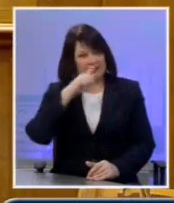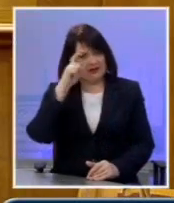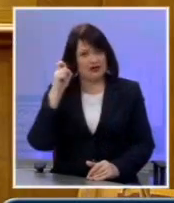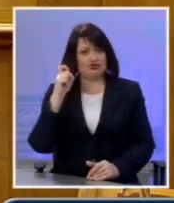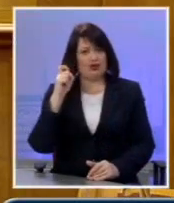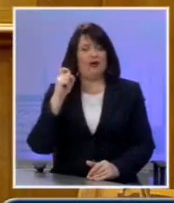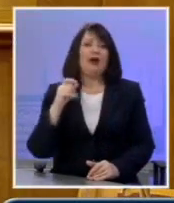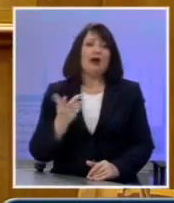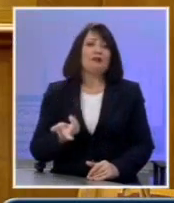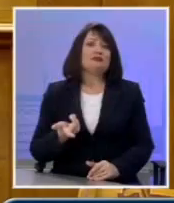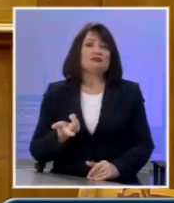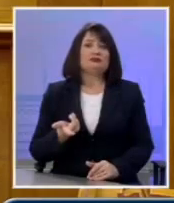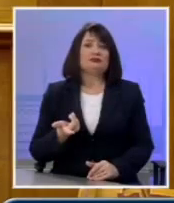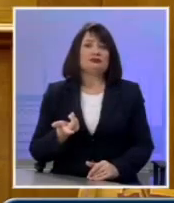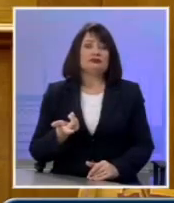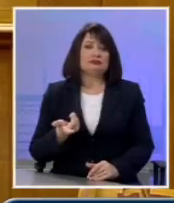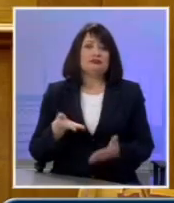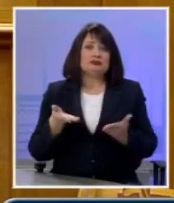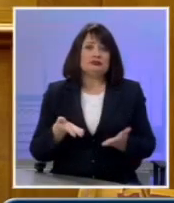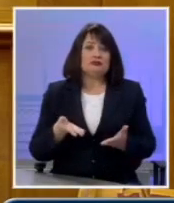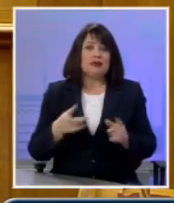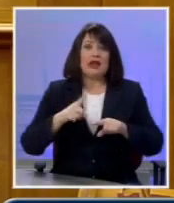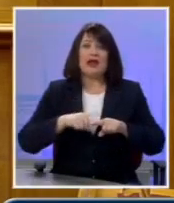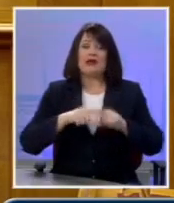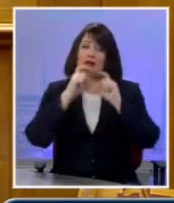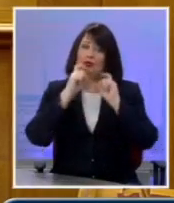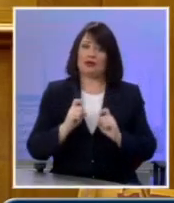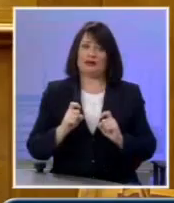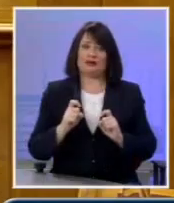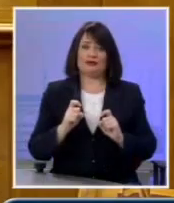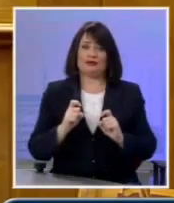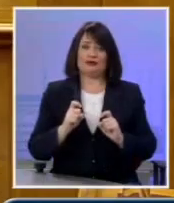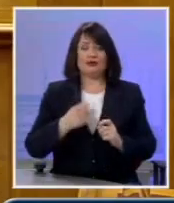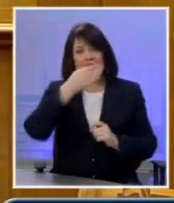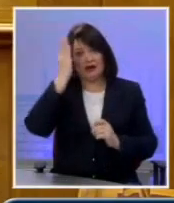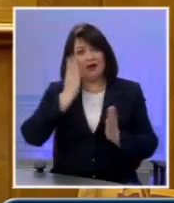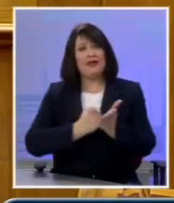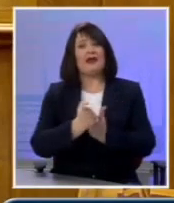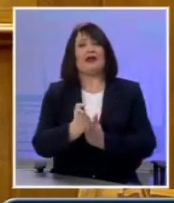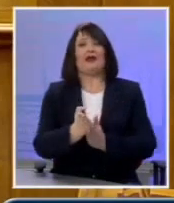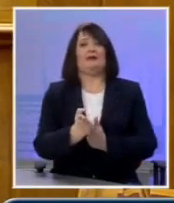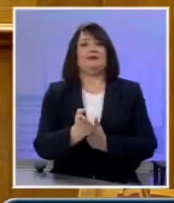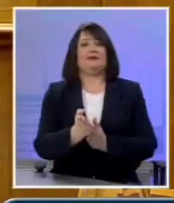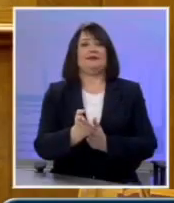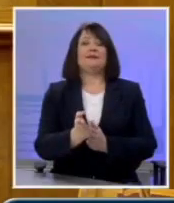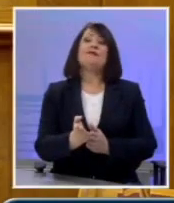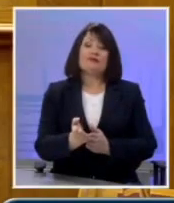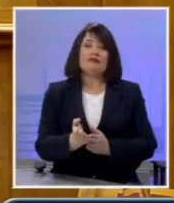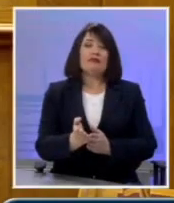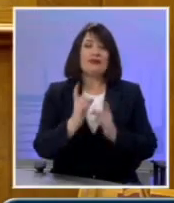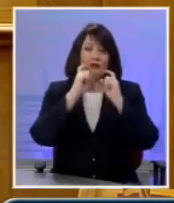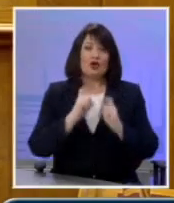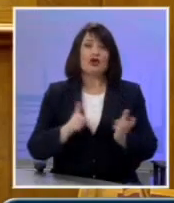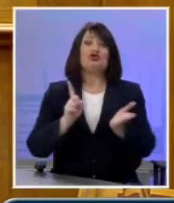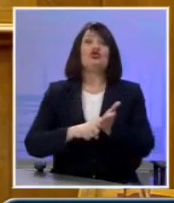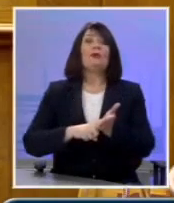στις μέρες μας. Αυτό είναι για την Ελλάδα μια υποχρέωση ηθική, αλλά είναι και μια υποχρέωση